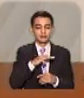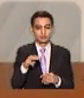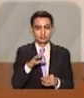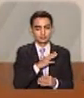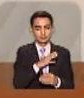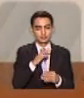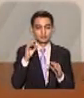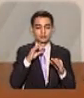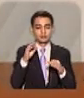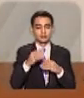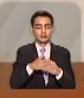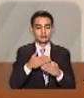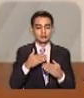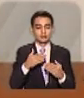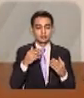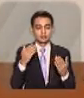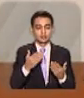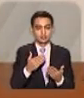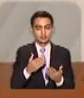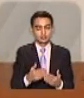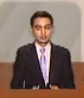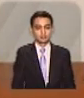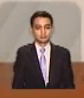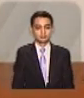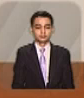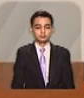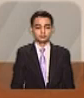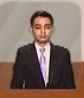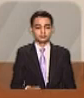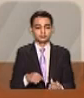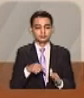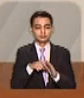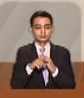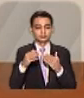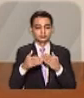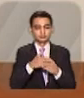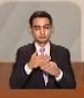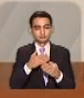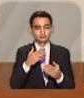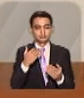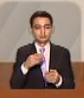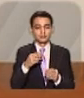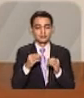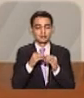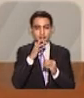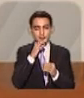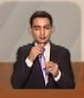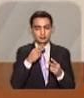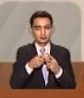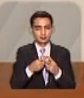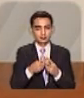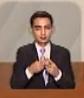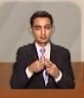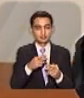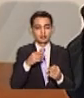С учетом мнения потерпевших, просивших назначить наказание максимально 10 лет лишения свободы, с